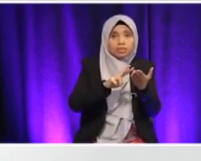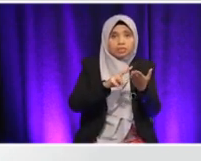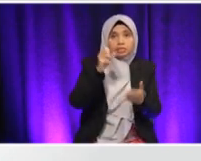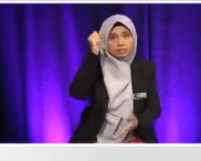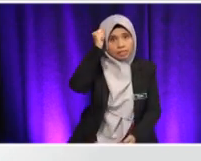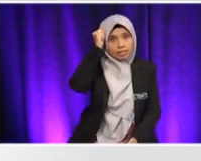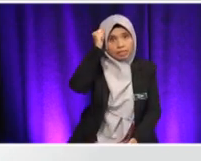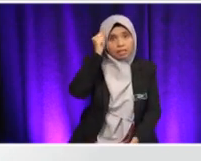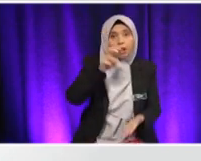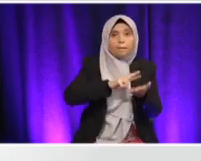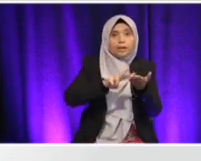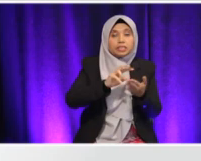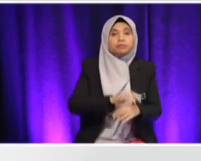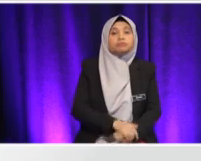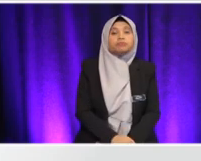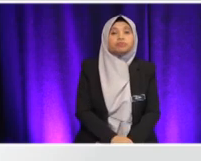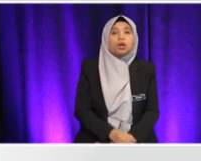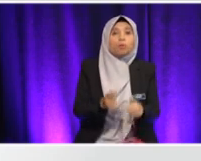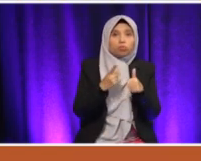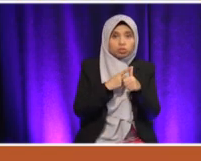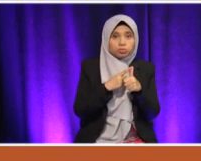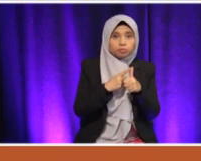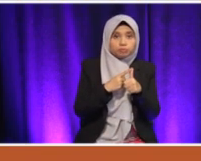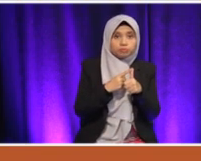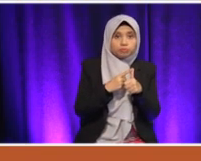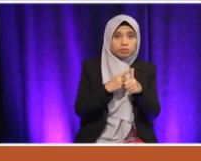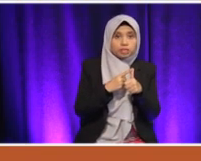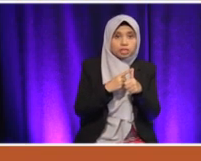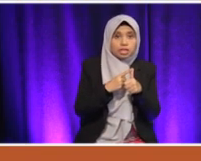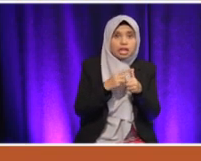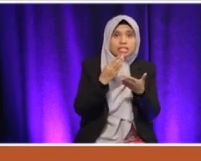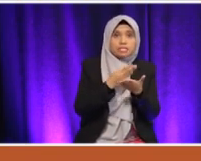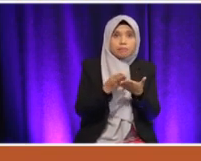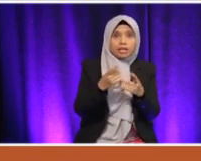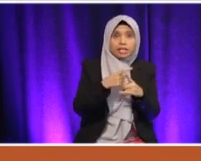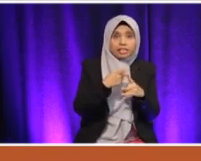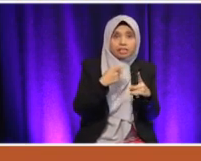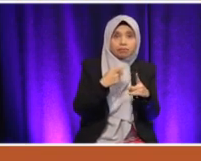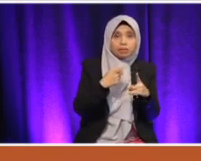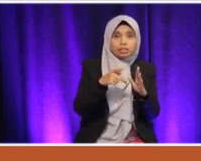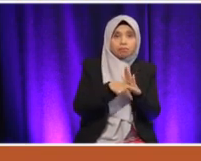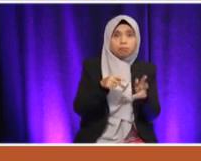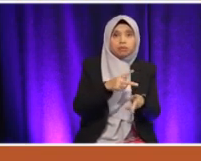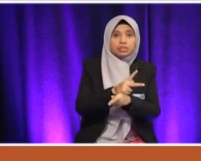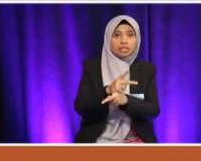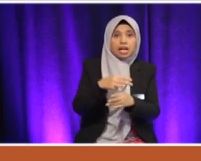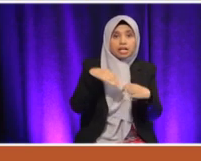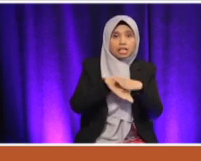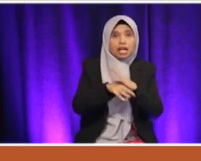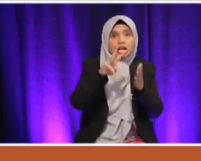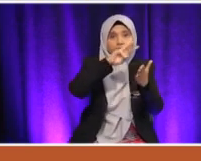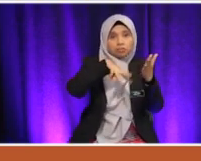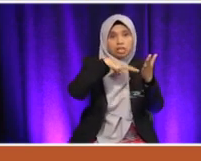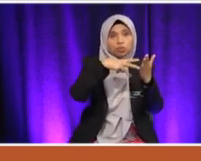boleh yang pertama sebahagian daripada pernyataan dalam jadwal satu ialah